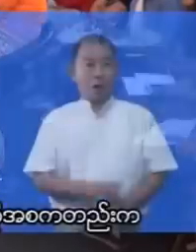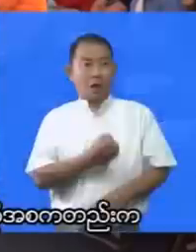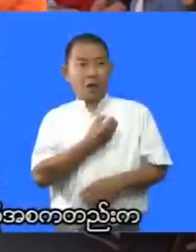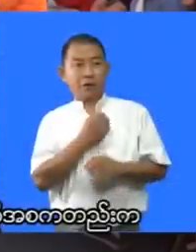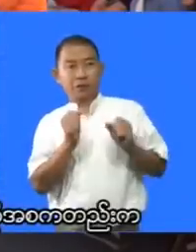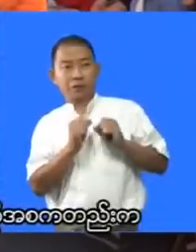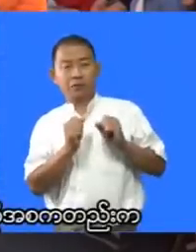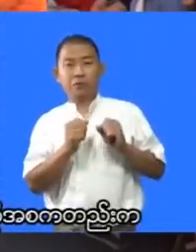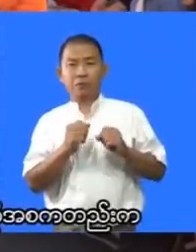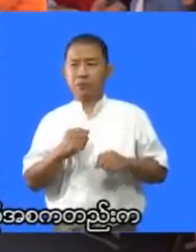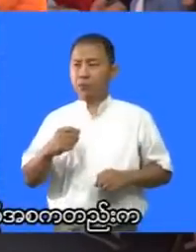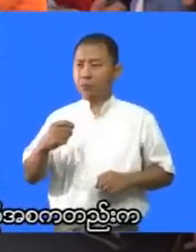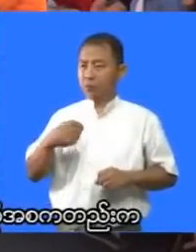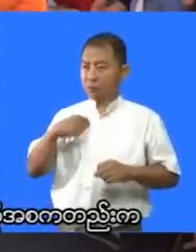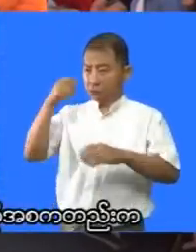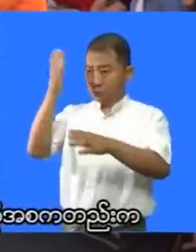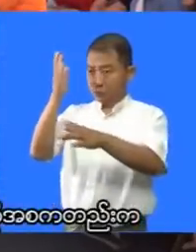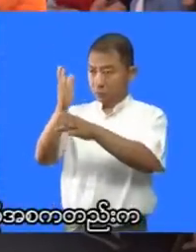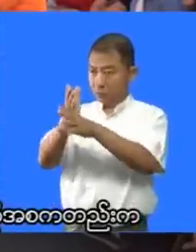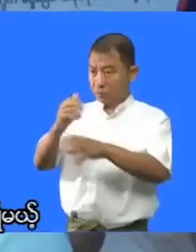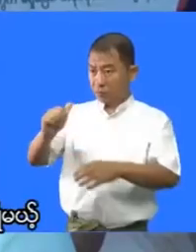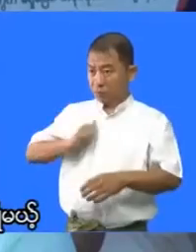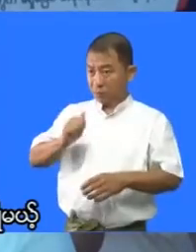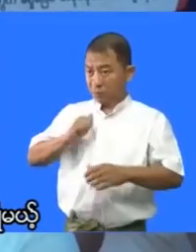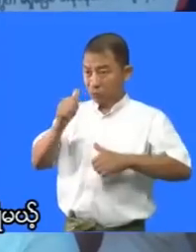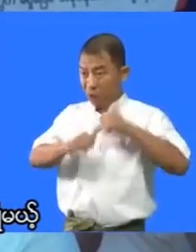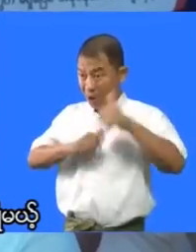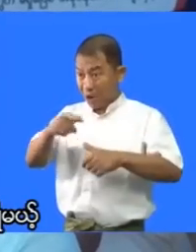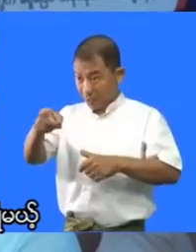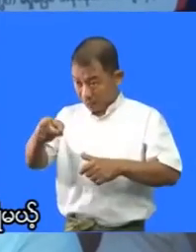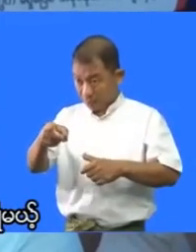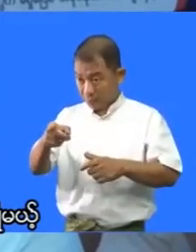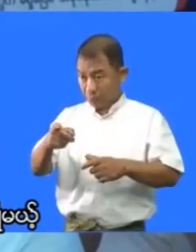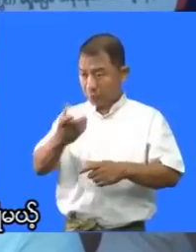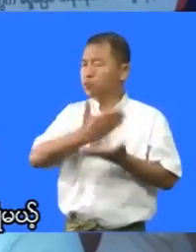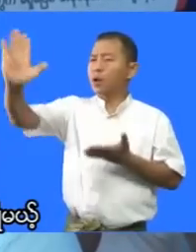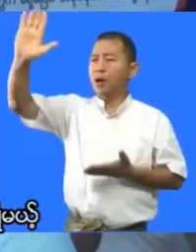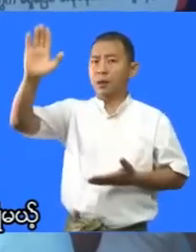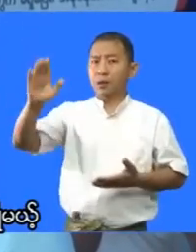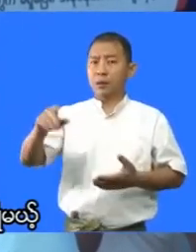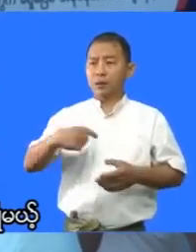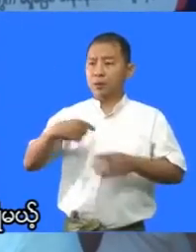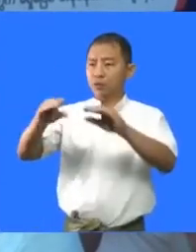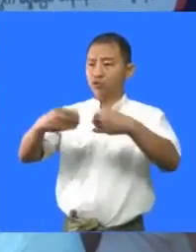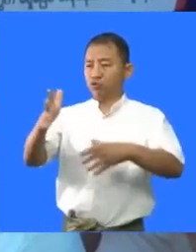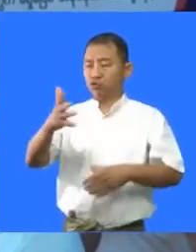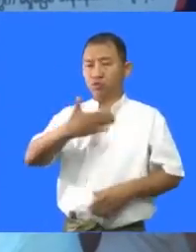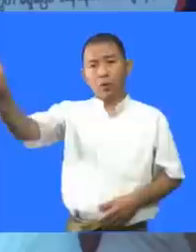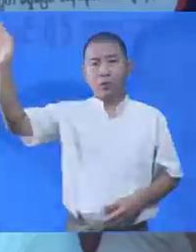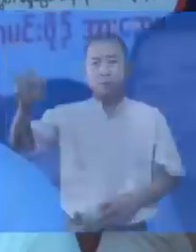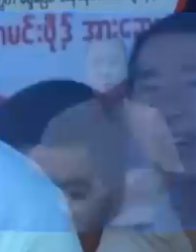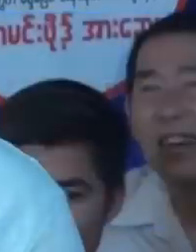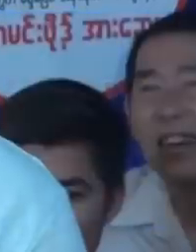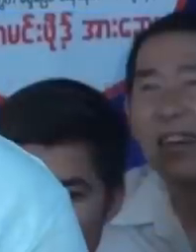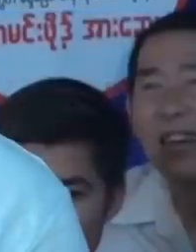င်းနေတာ ဟုတ်တယ်ကျွန်တော်တို့ကအဲ့လိုလူမျိုးတွေကိုလူဘာဝလာမဲ့ကောင်းတွေအစတည်းကဘန်းလို့အောင်မဟုတ်ဘ ူးဟုတ်တယ ်ကျွန်တော်ပြောတာဘာလို့ကျွန်တော်တို့လောကကိုအကျိုးမပြုမဲ့လူတွေကို